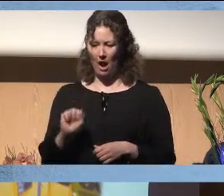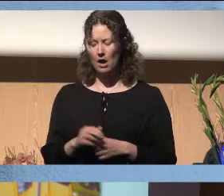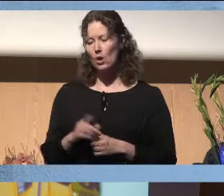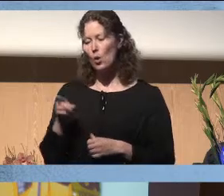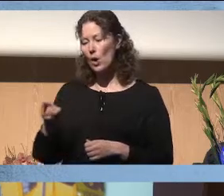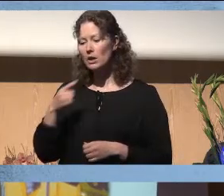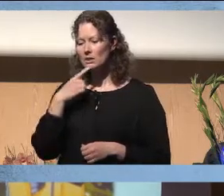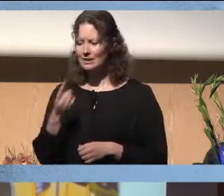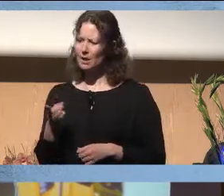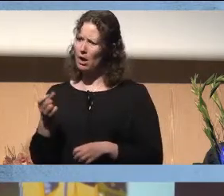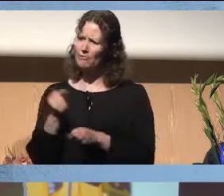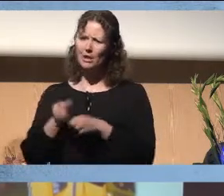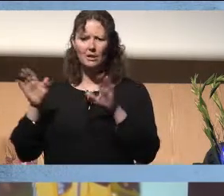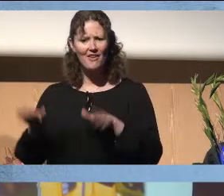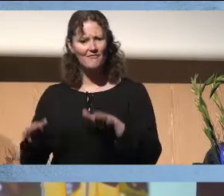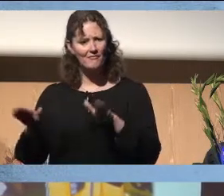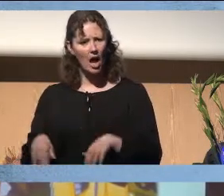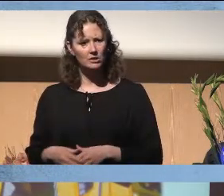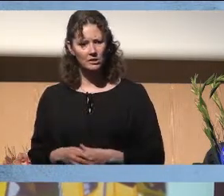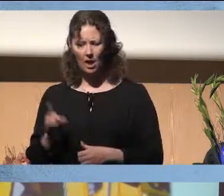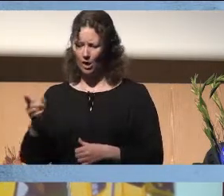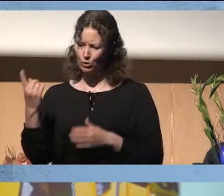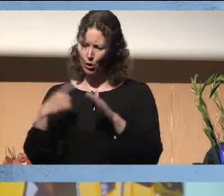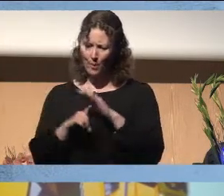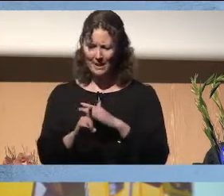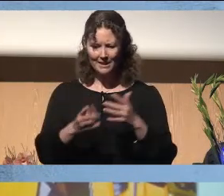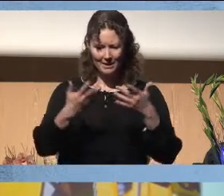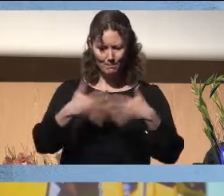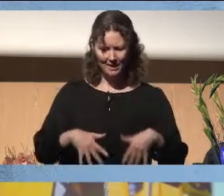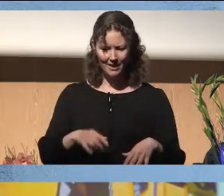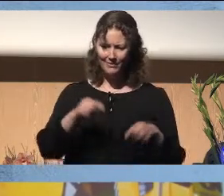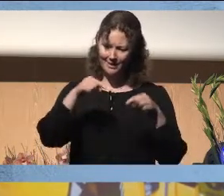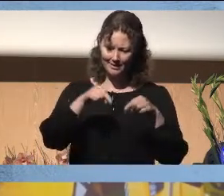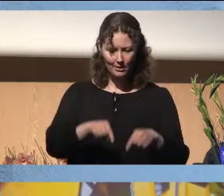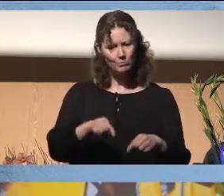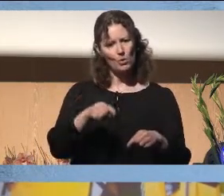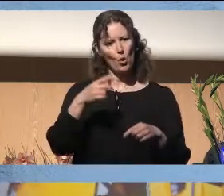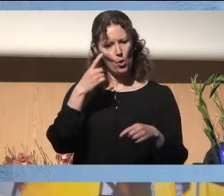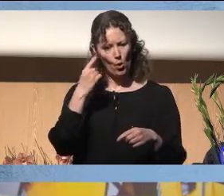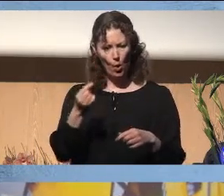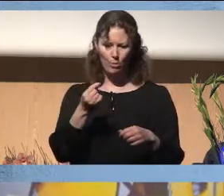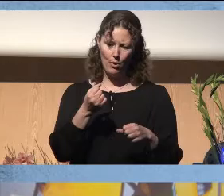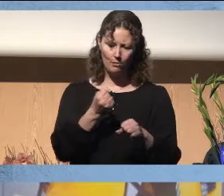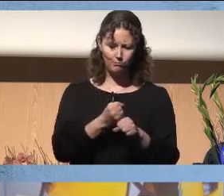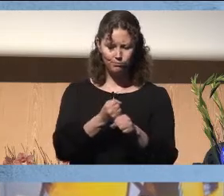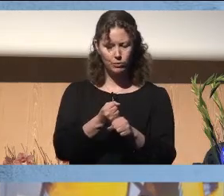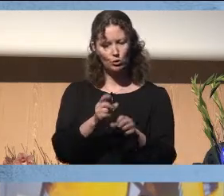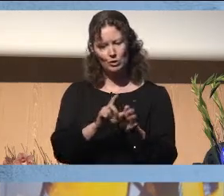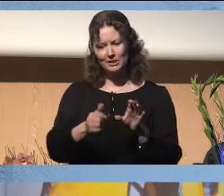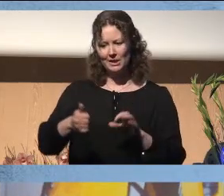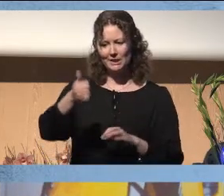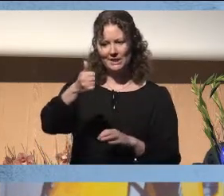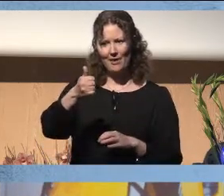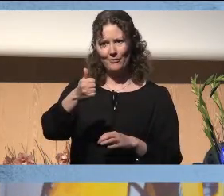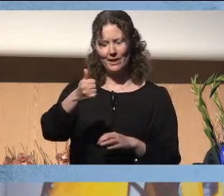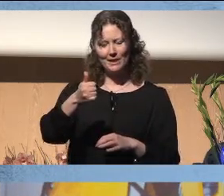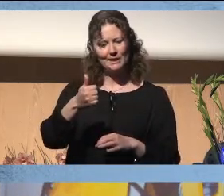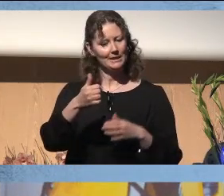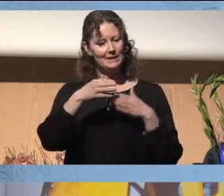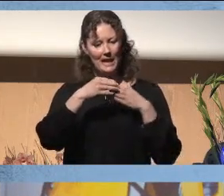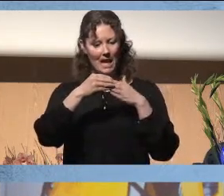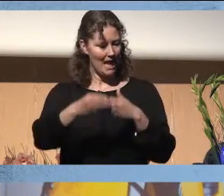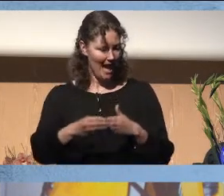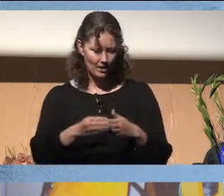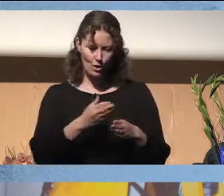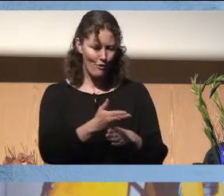jag har sån tur så jag hamnar i ett företag som just nu håller på att ställa om. Och där cheferna istället för att leda och